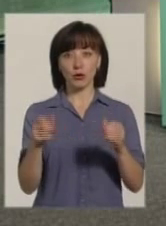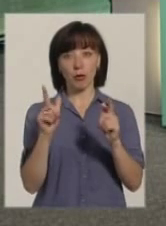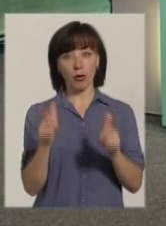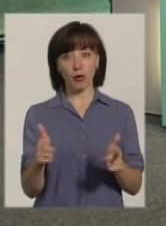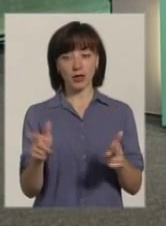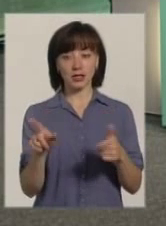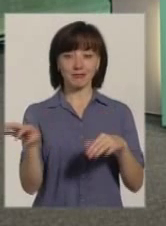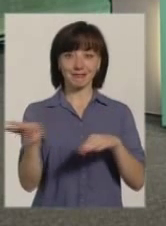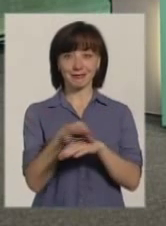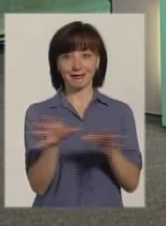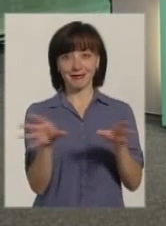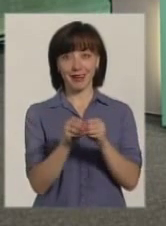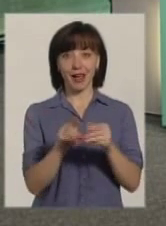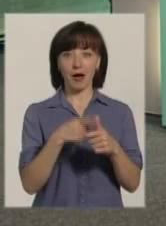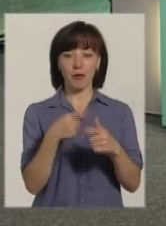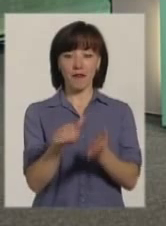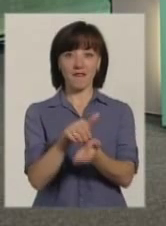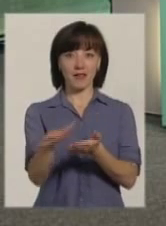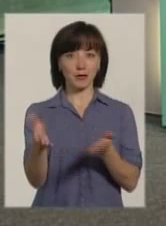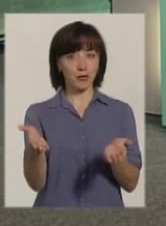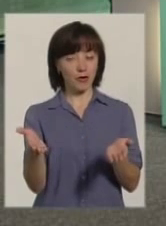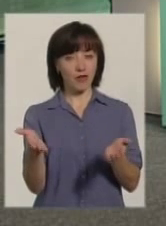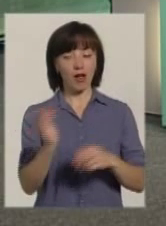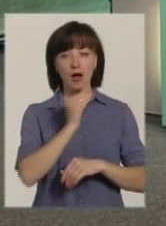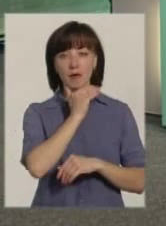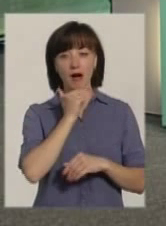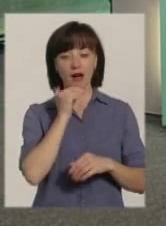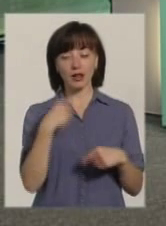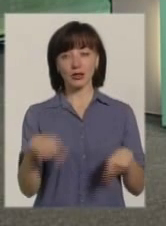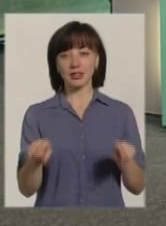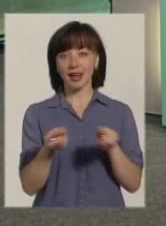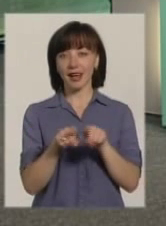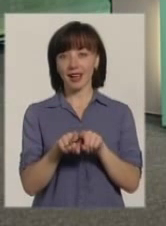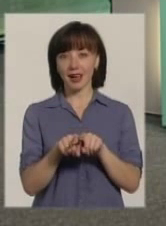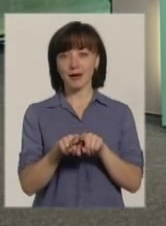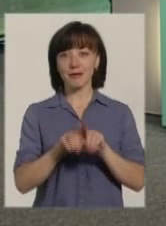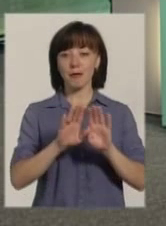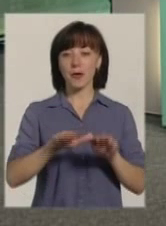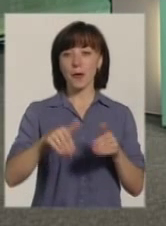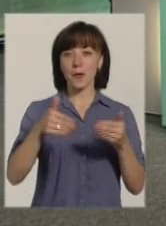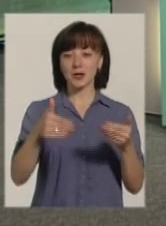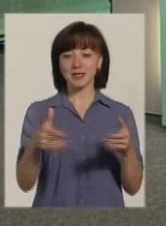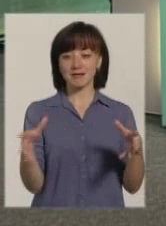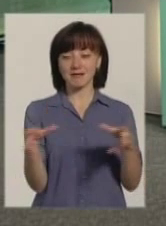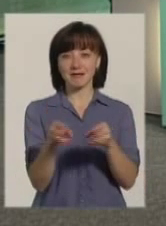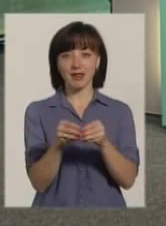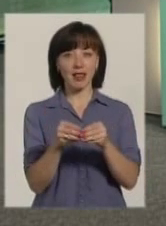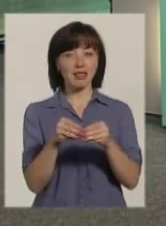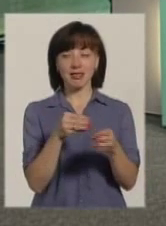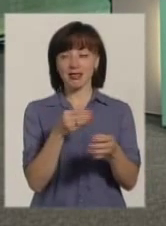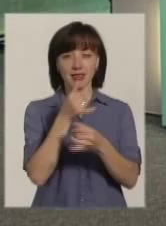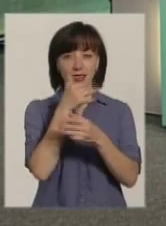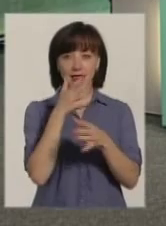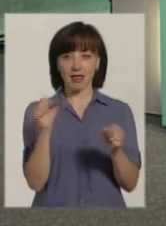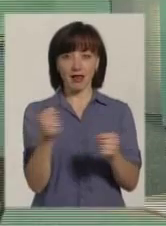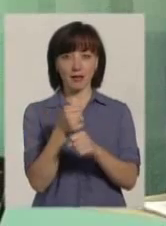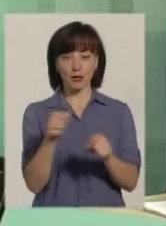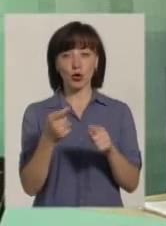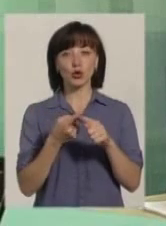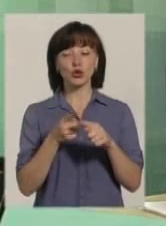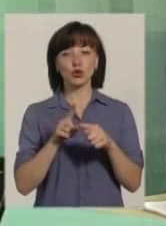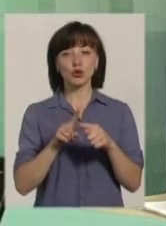погодились з тобою, чи ти одержав гарбуза. Тобто багато таких пропозицій руки і серця не відбулося, тому що в